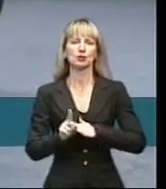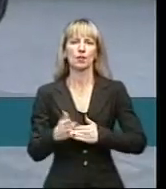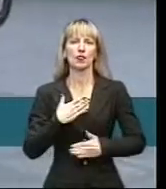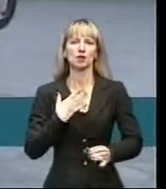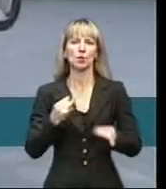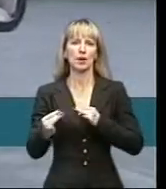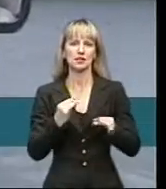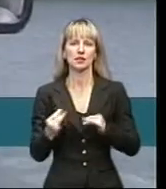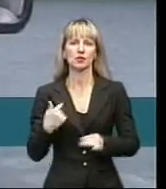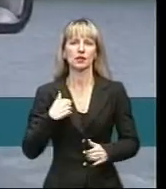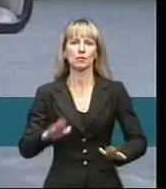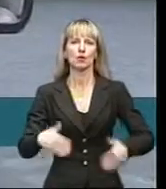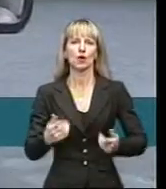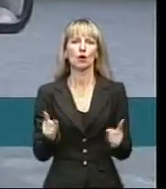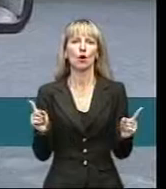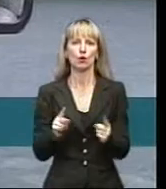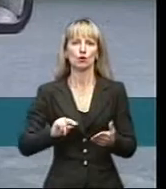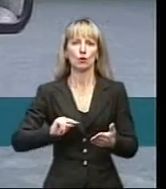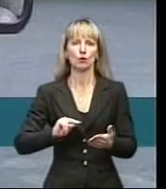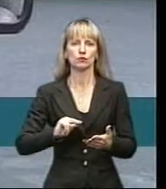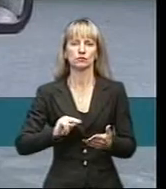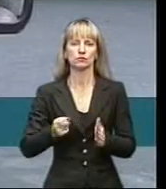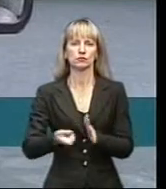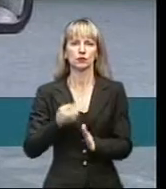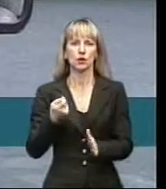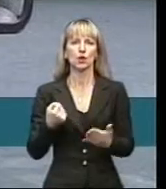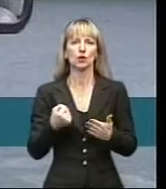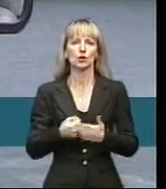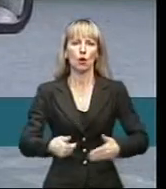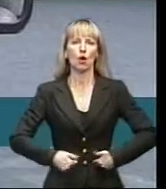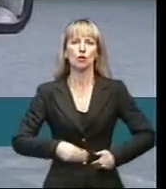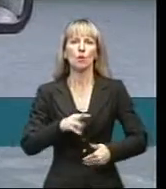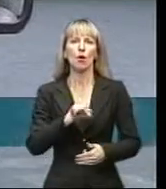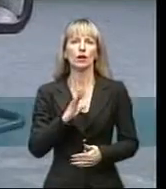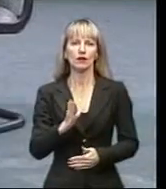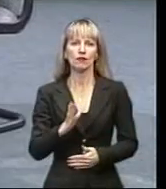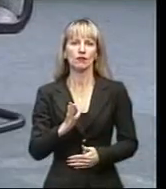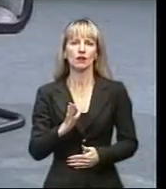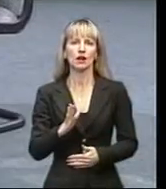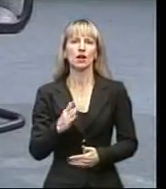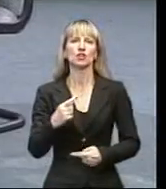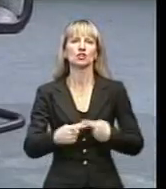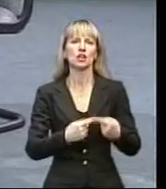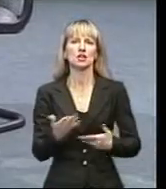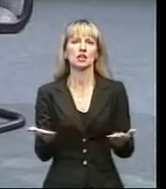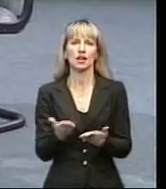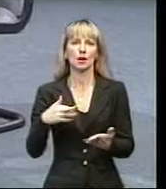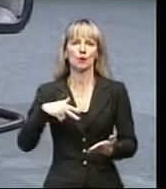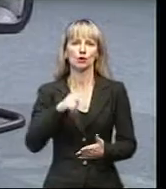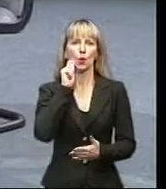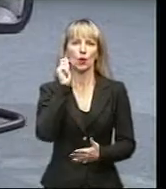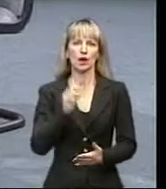я пропоную коротку довідку щодо голодоморів, через які довелося пройти Україні.